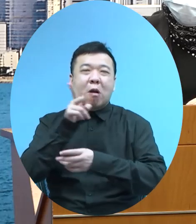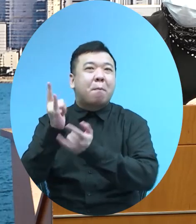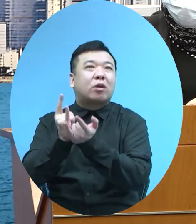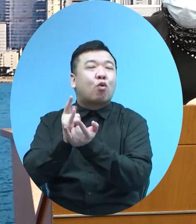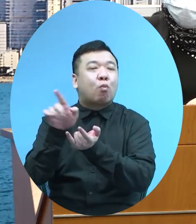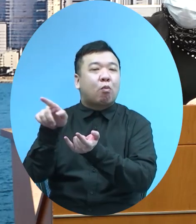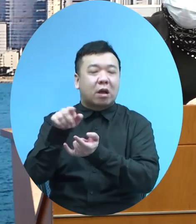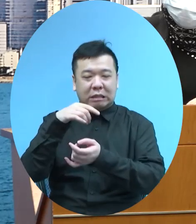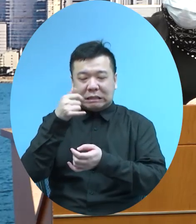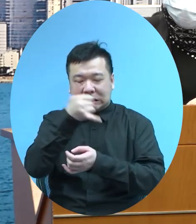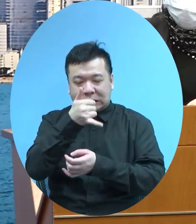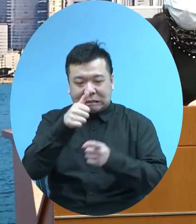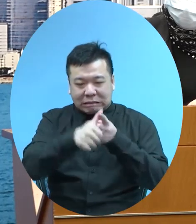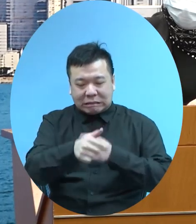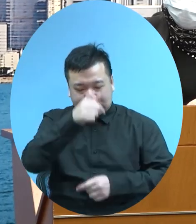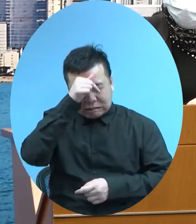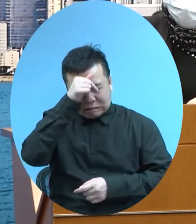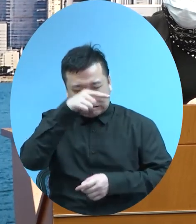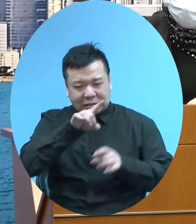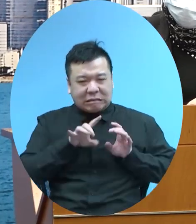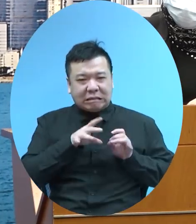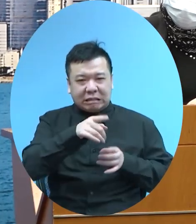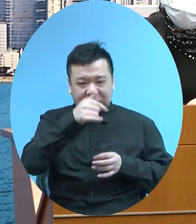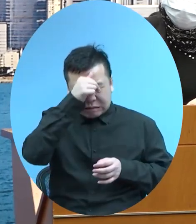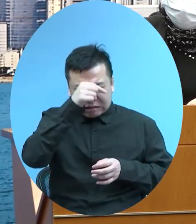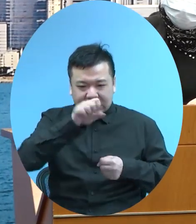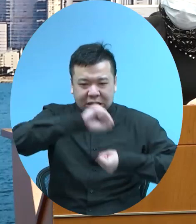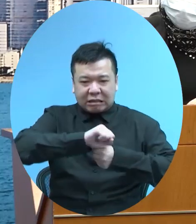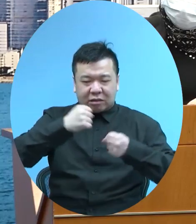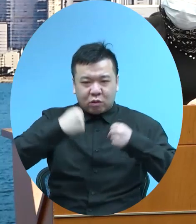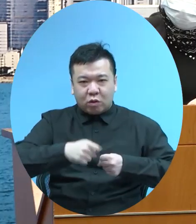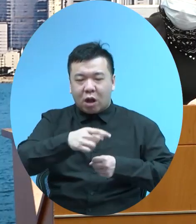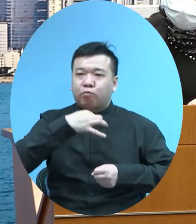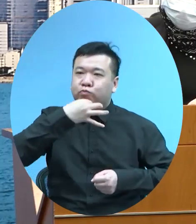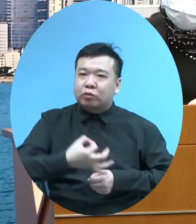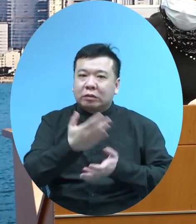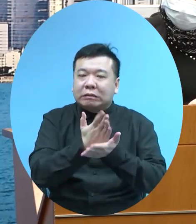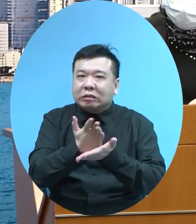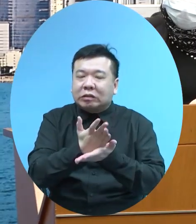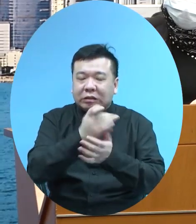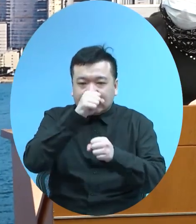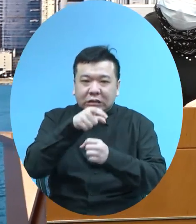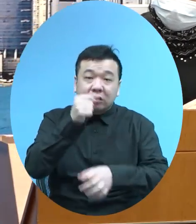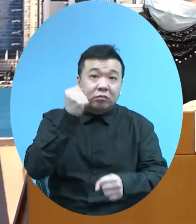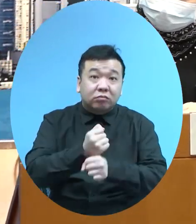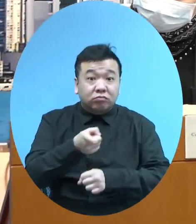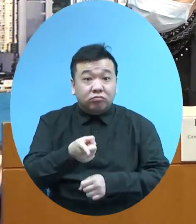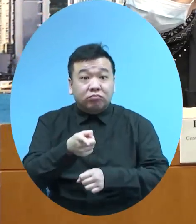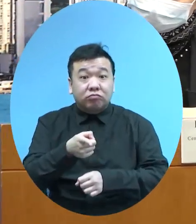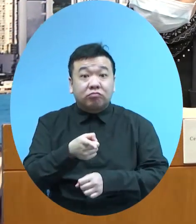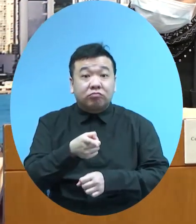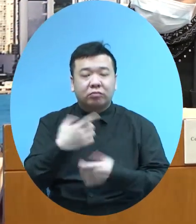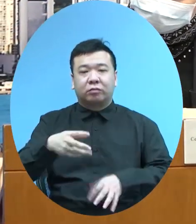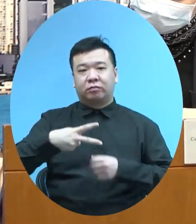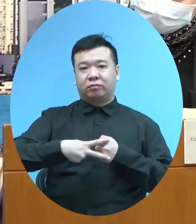因為好多都係睇私家醫生先，會唔會喺私家診所做埋呢個加強檢測深喉唾液嗰個樣本咧？第二咧就係、是、想問